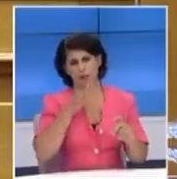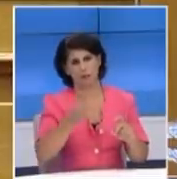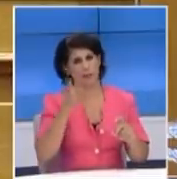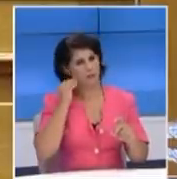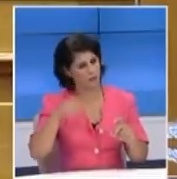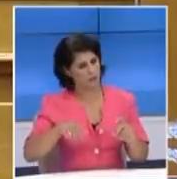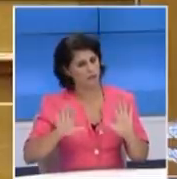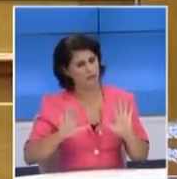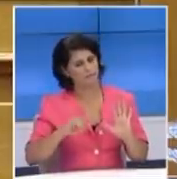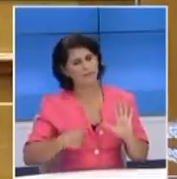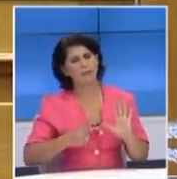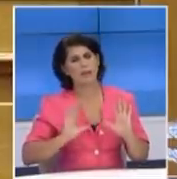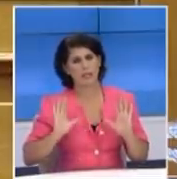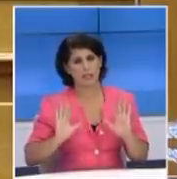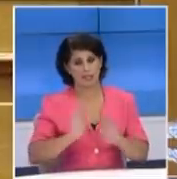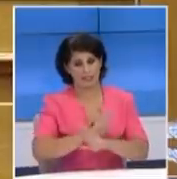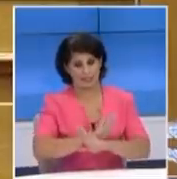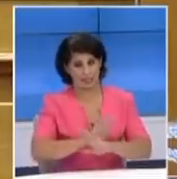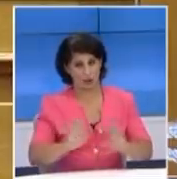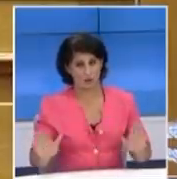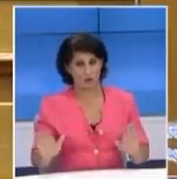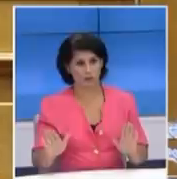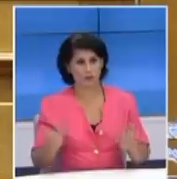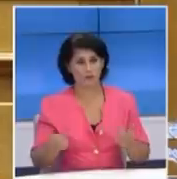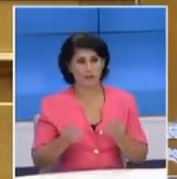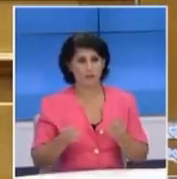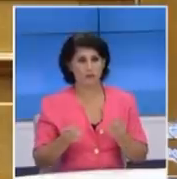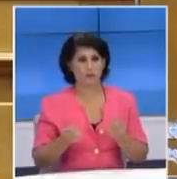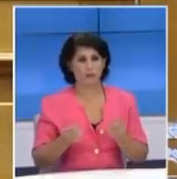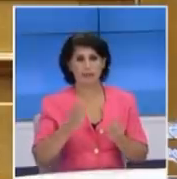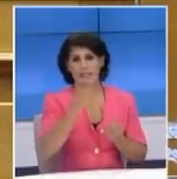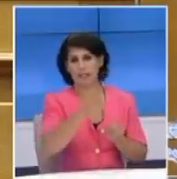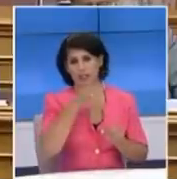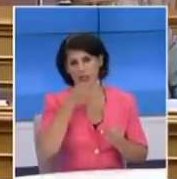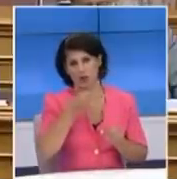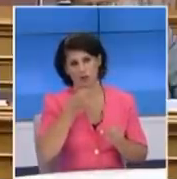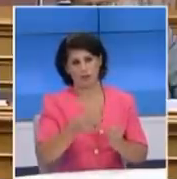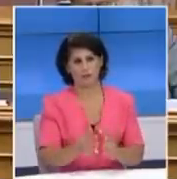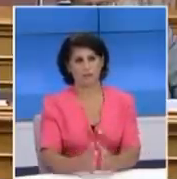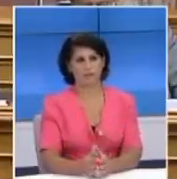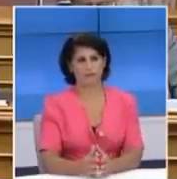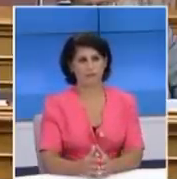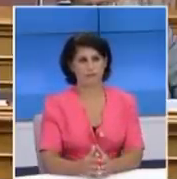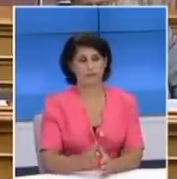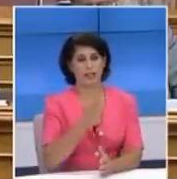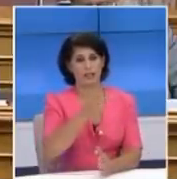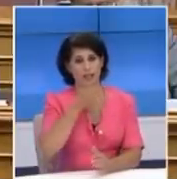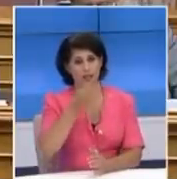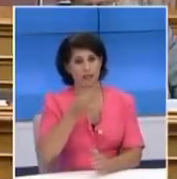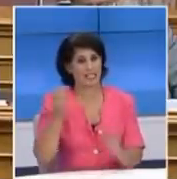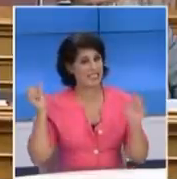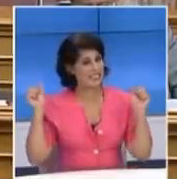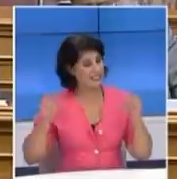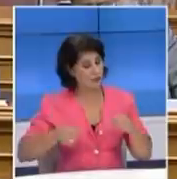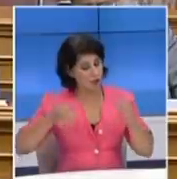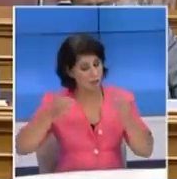με ακούσετε σήμερα, δεν πειράζει. Θα ήθελα κλείνοντας όμως να χρησιμοποιήσω τα δικά σας λόγια κύριε Πρωθυπουργέ. Τις δικές σας εκφράσεις.